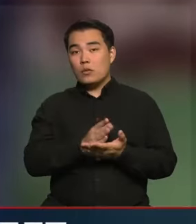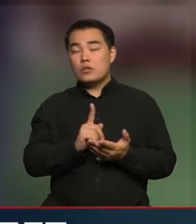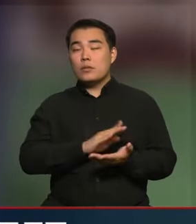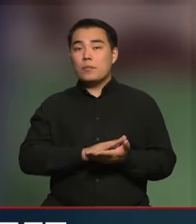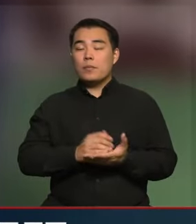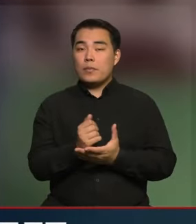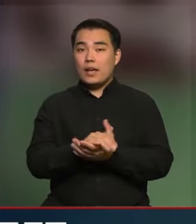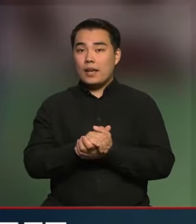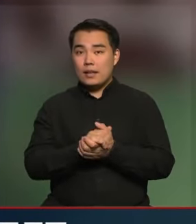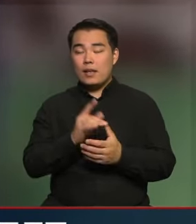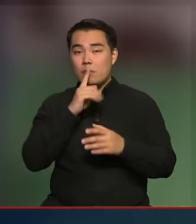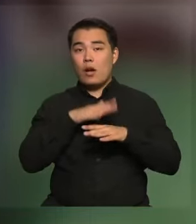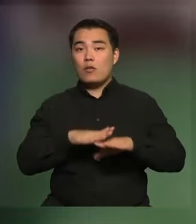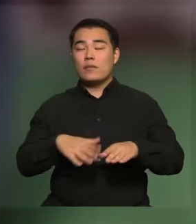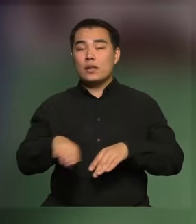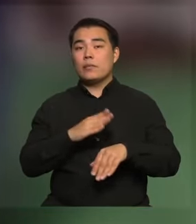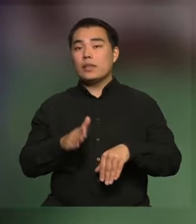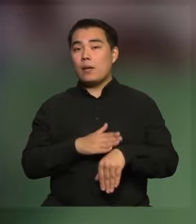спокойствие желаю всем добра